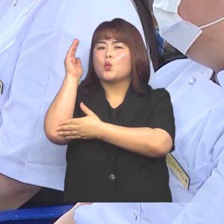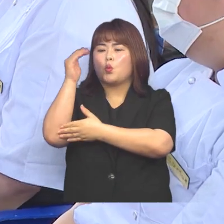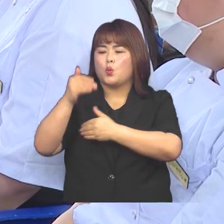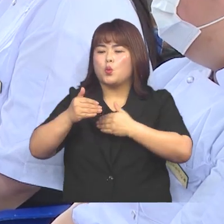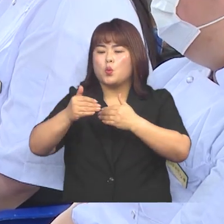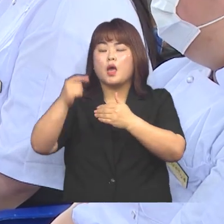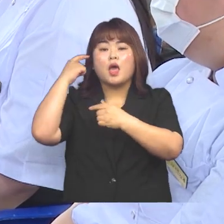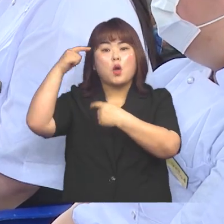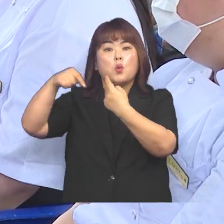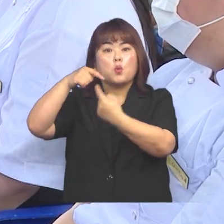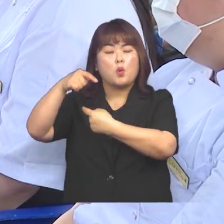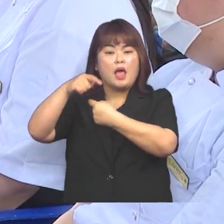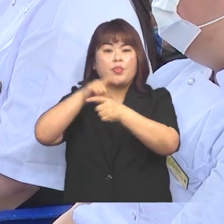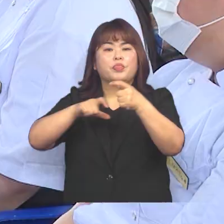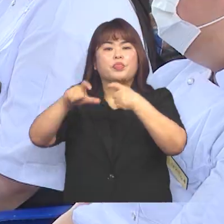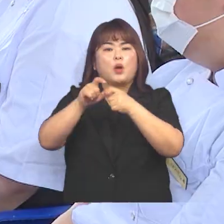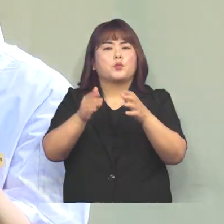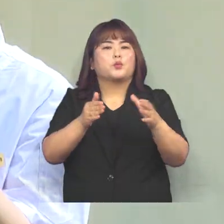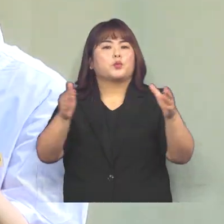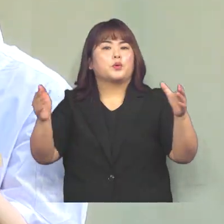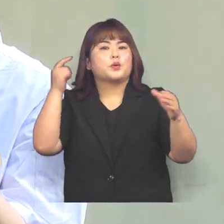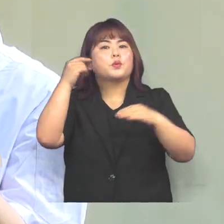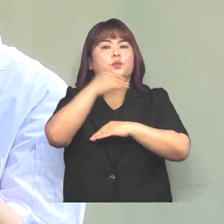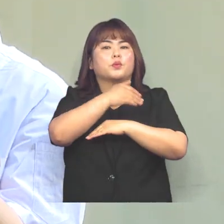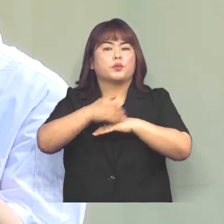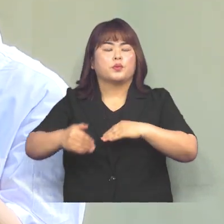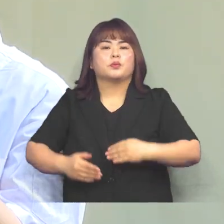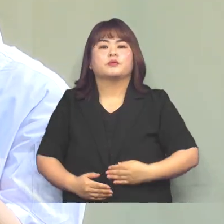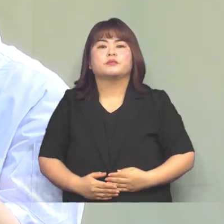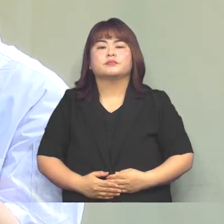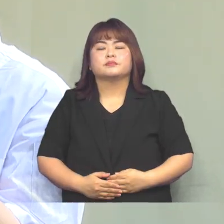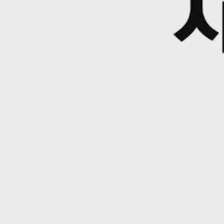운영하는 등 사업 영역을 확대할 계획입니다.